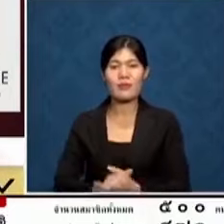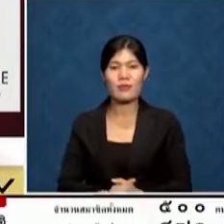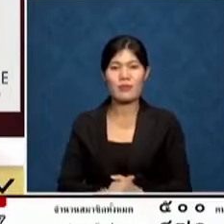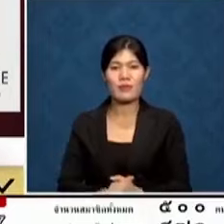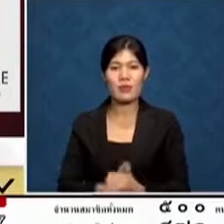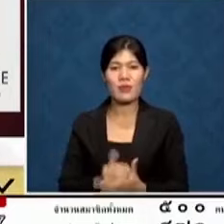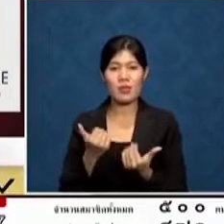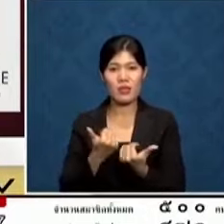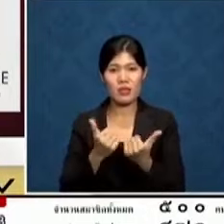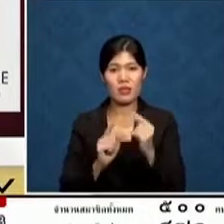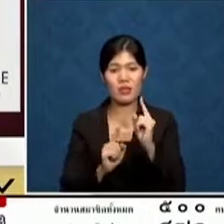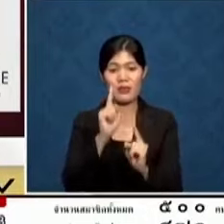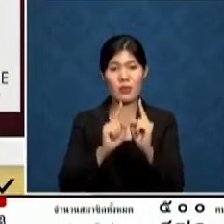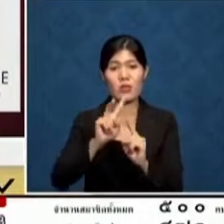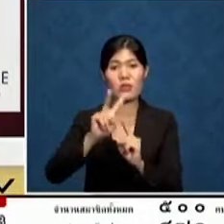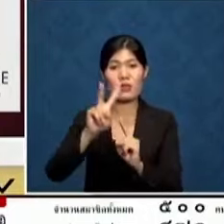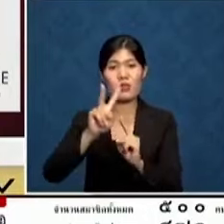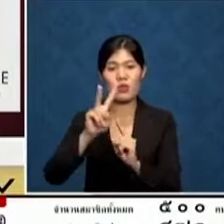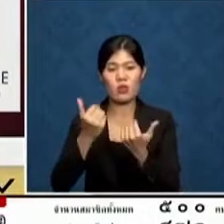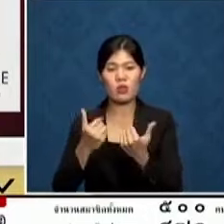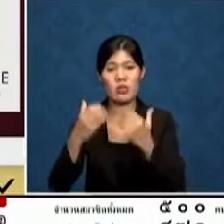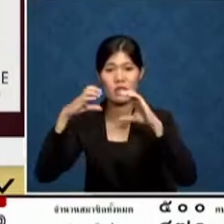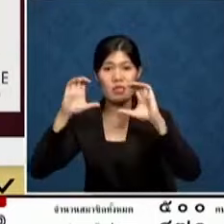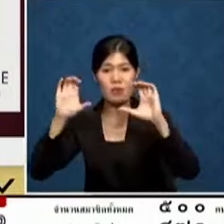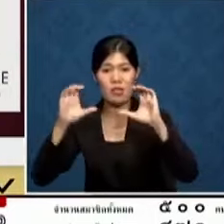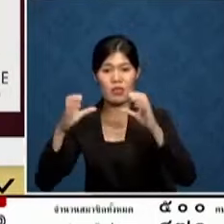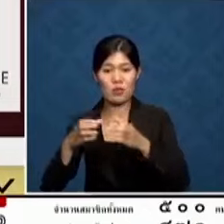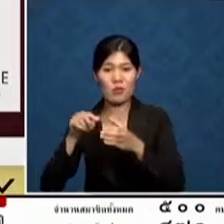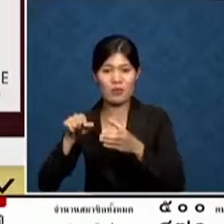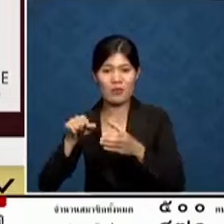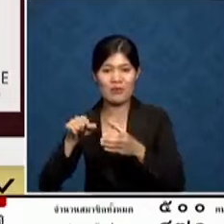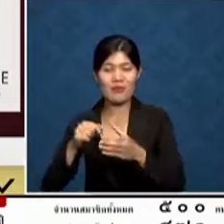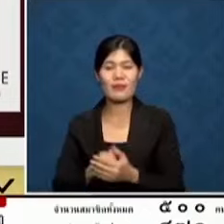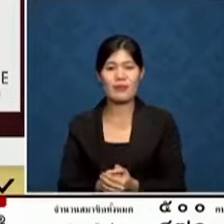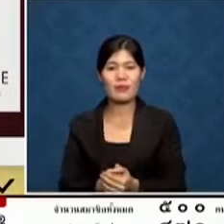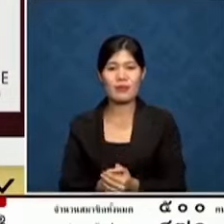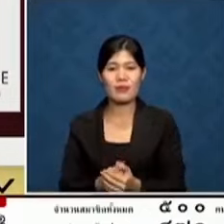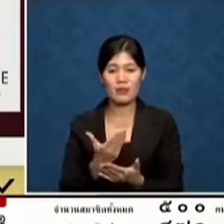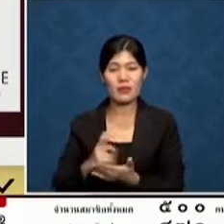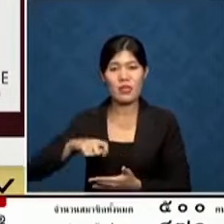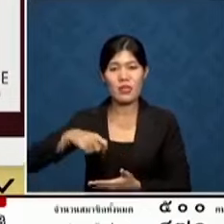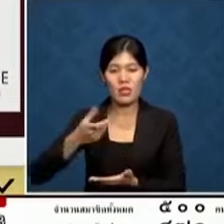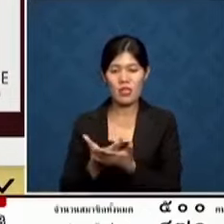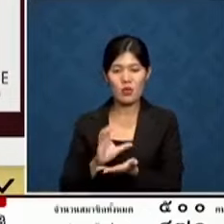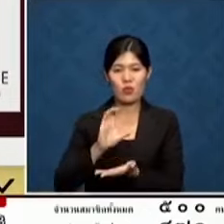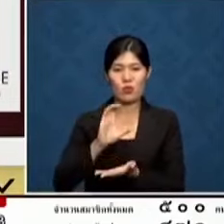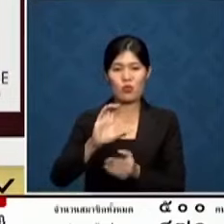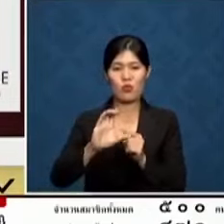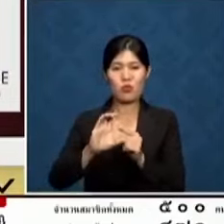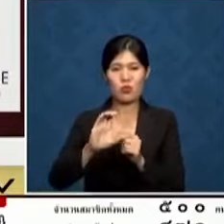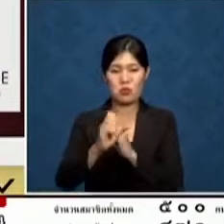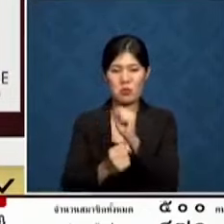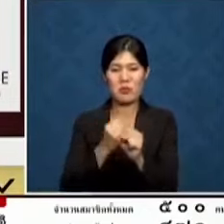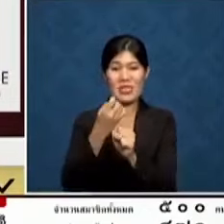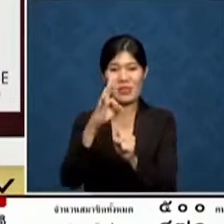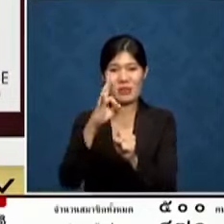ดิจิตอลวอลเล็ตไปด้วยมันก็เลยกินสัดส่วนสูงขึ้นมามันเหมือนดูดีนะแต่ถ้าเป็นเปรียบเทียบเห็นภา